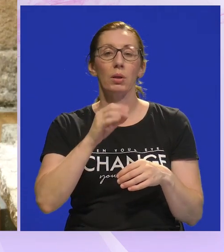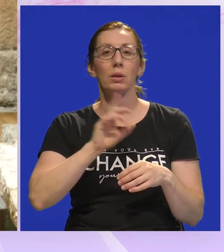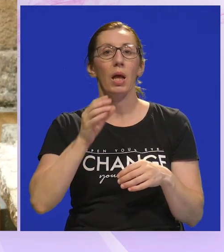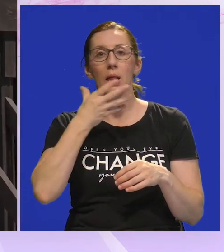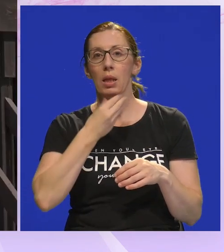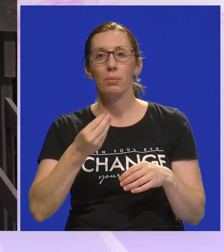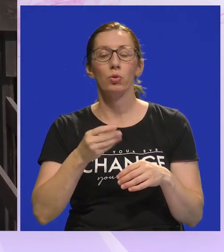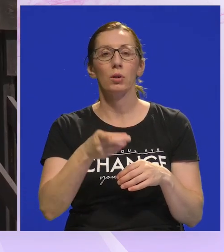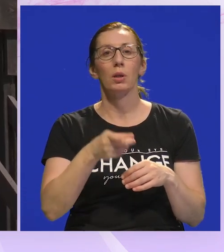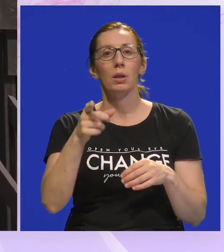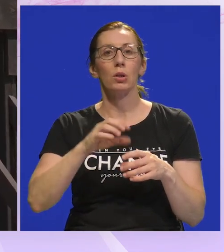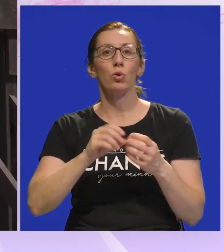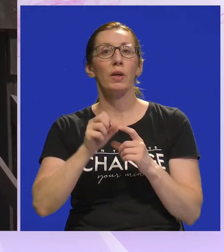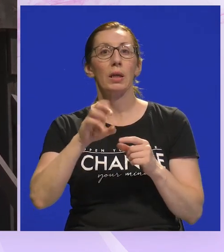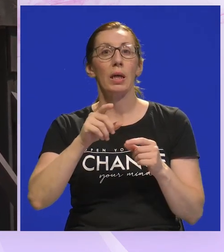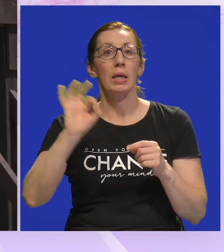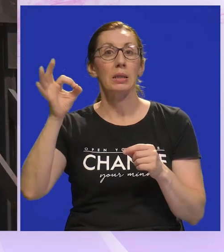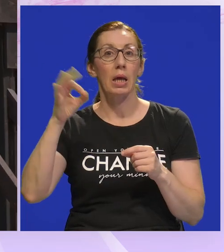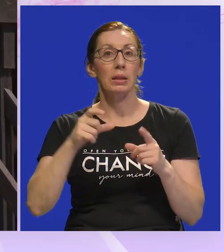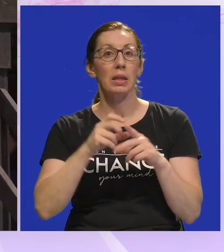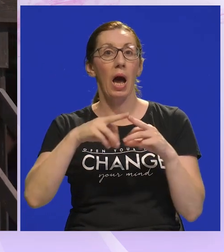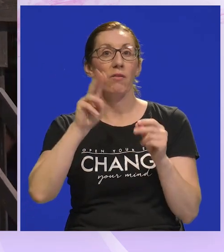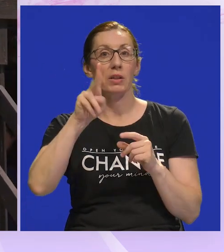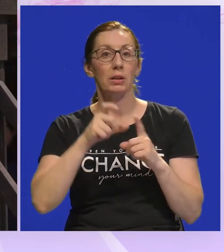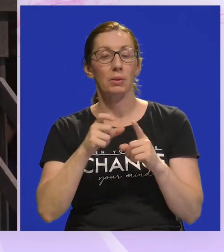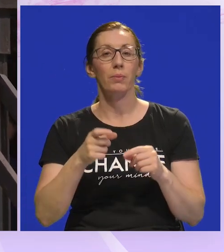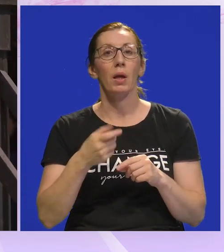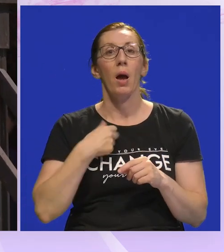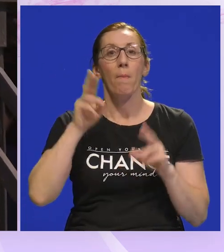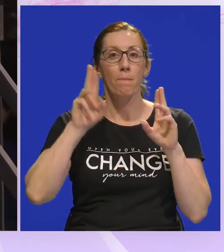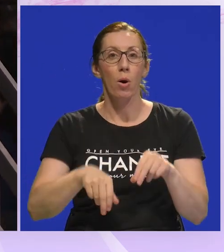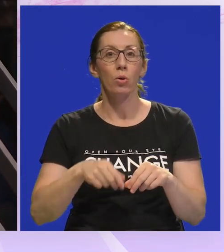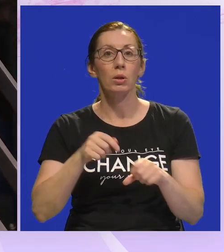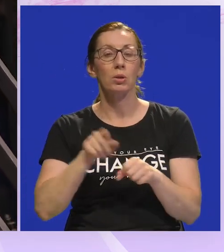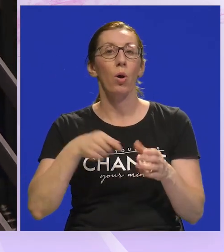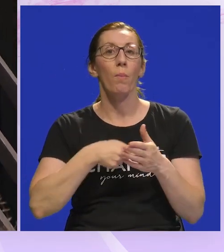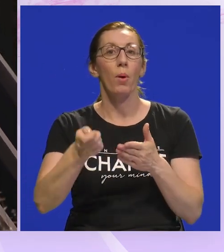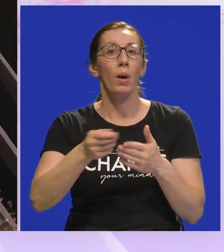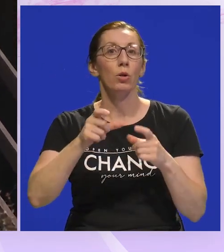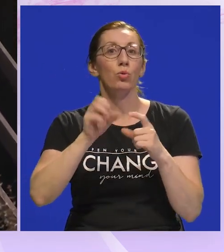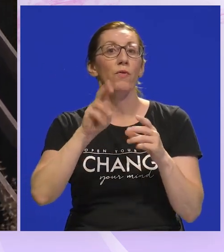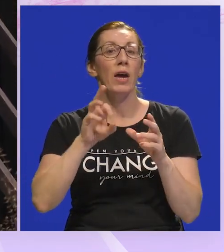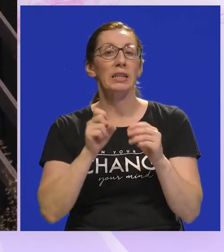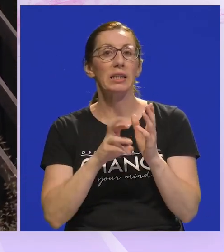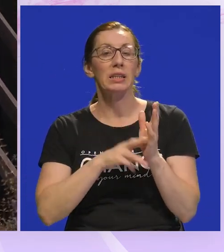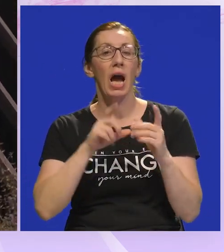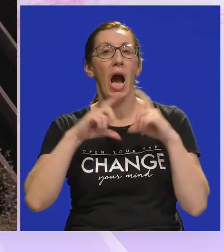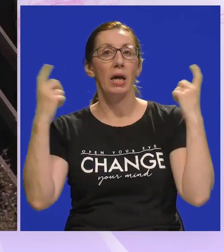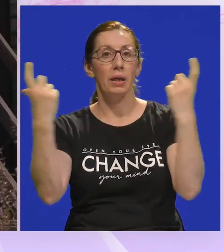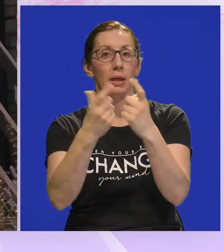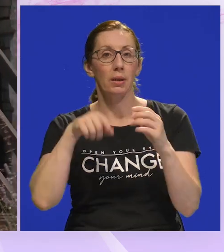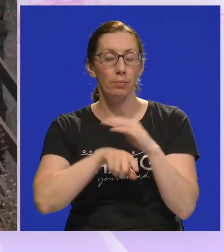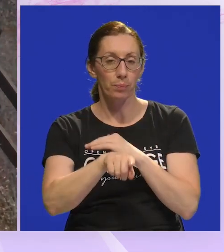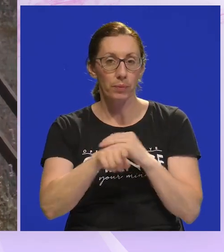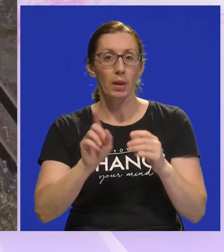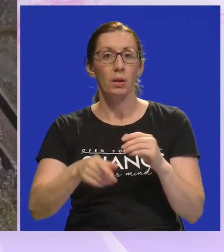za napraviti. Suvenir je proizvela pulska zlatarna David, a moguće ga je kupiti u suvenirnici Arene. Za kraj je